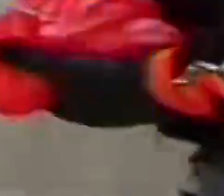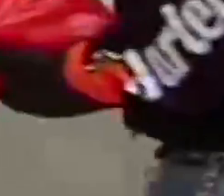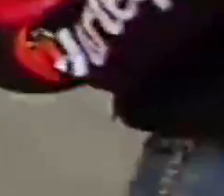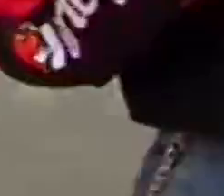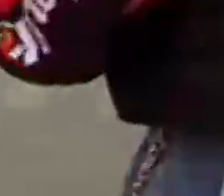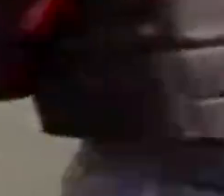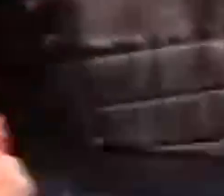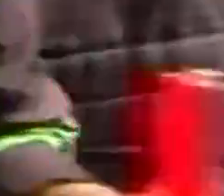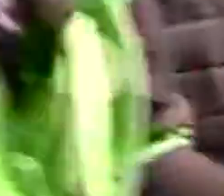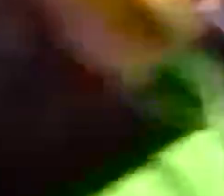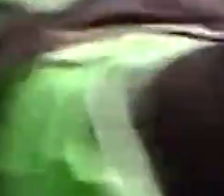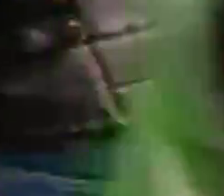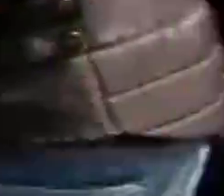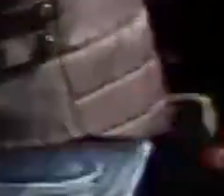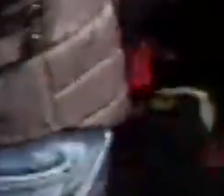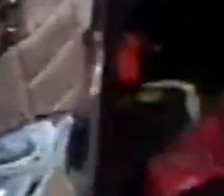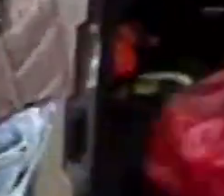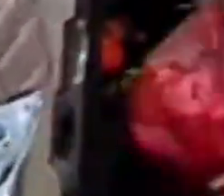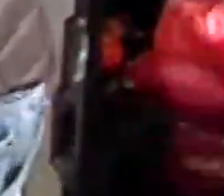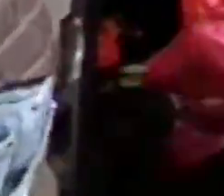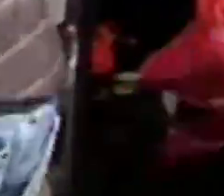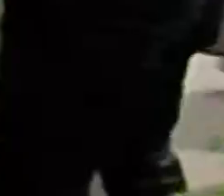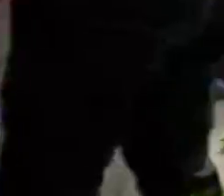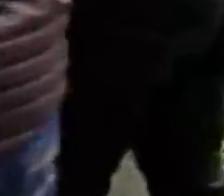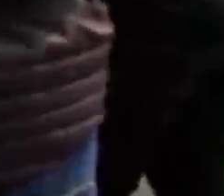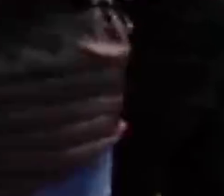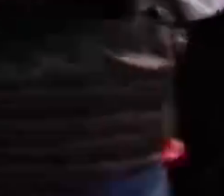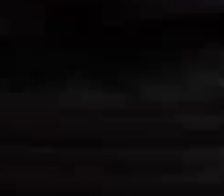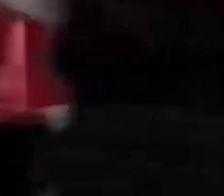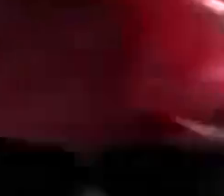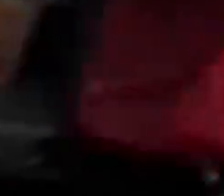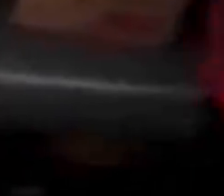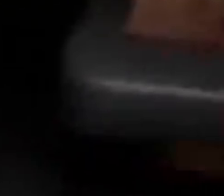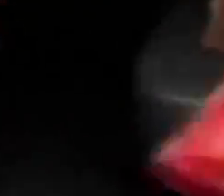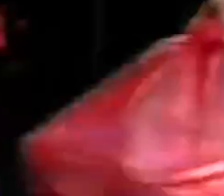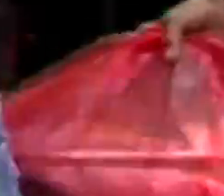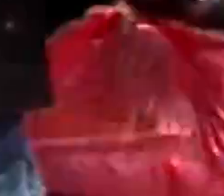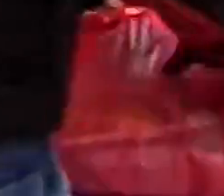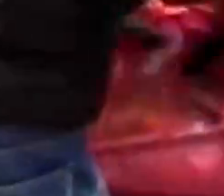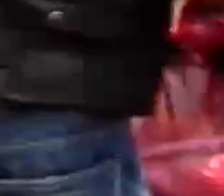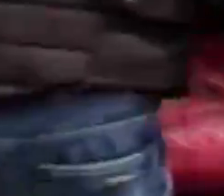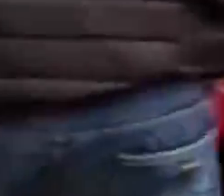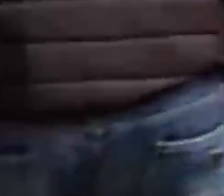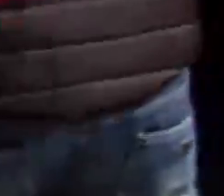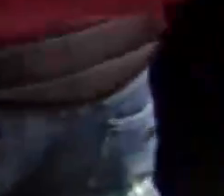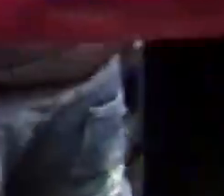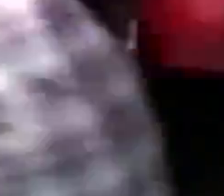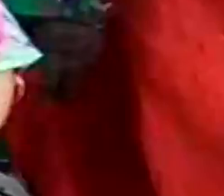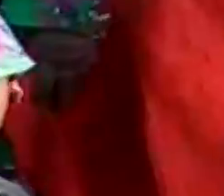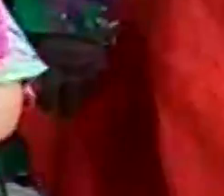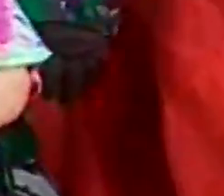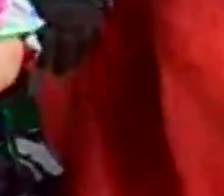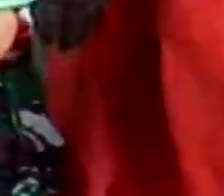luntur dari jiwa mereka. Melalui MNC Peduli, anggota HDCI Jakarta Barat memberikan bantuan paket sembako bagi pengemudi ojek